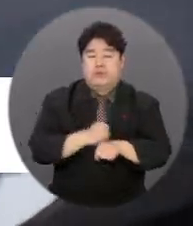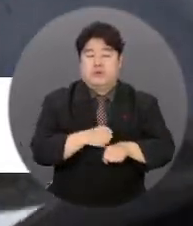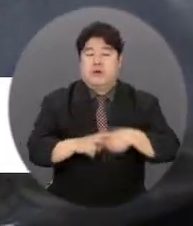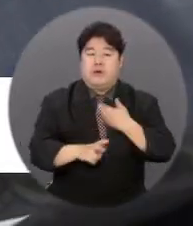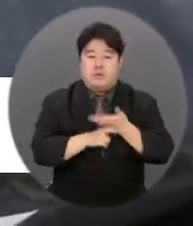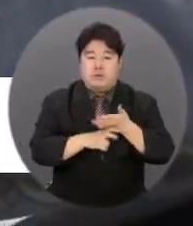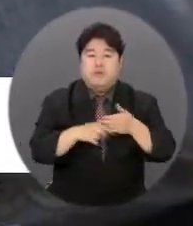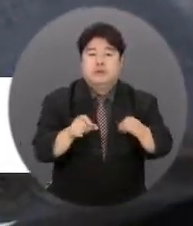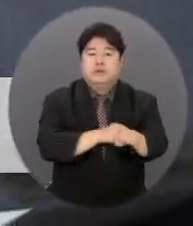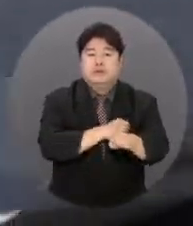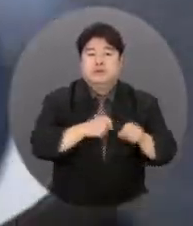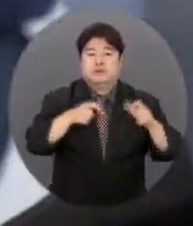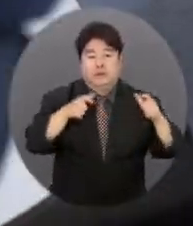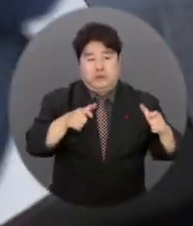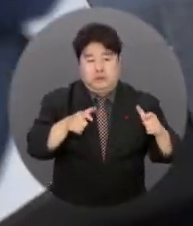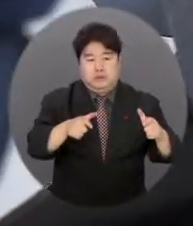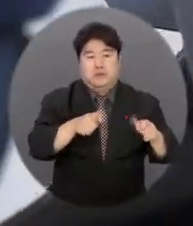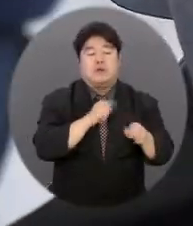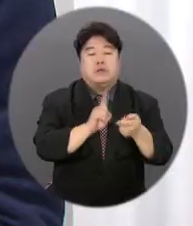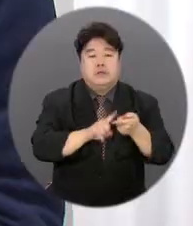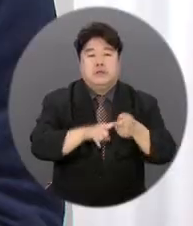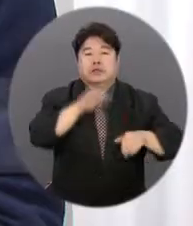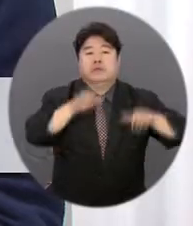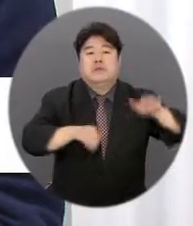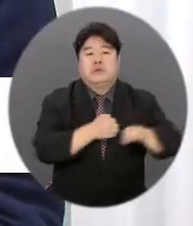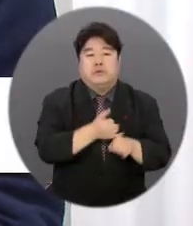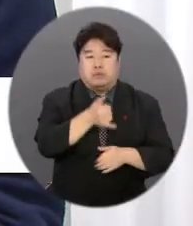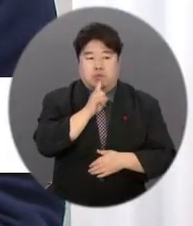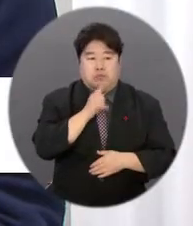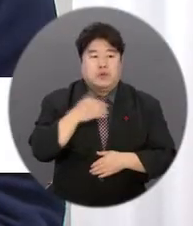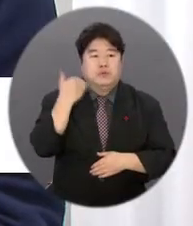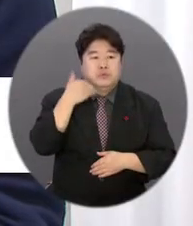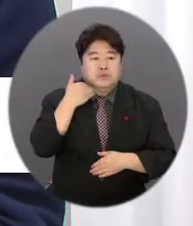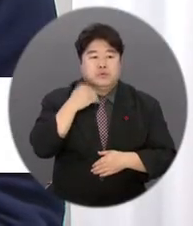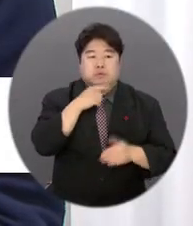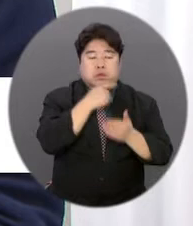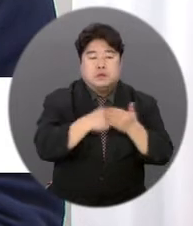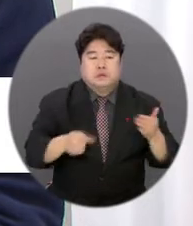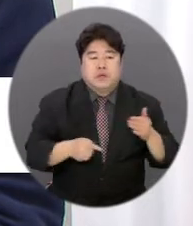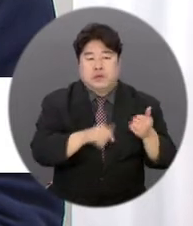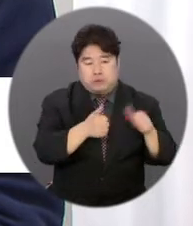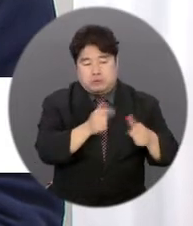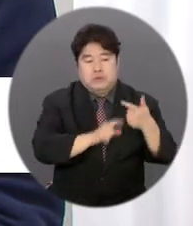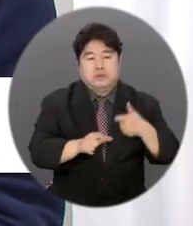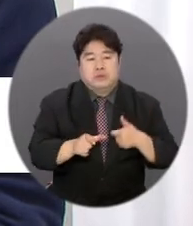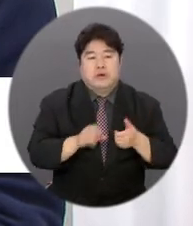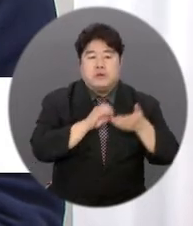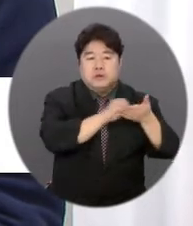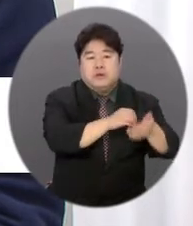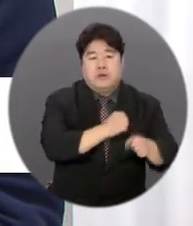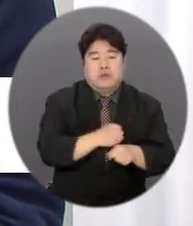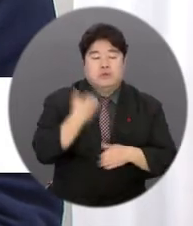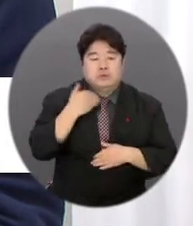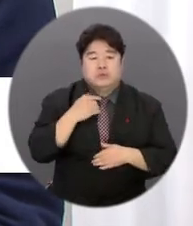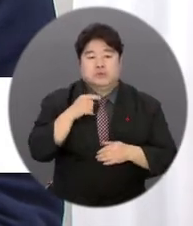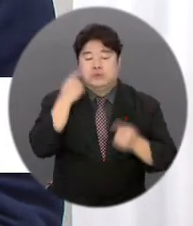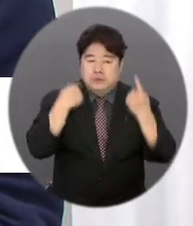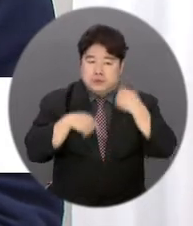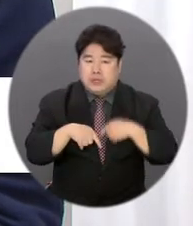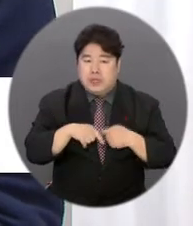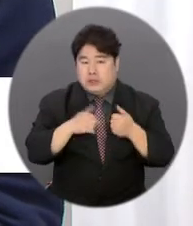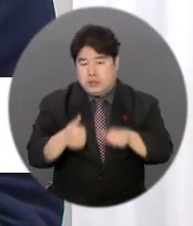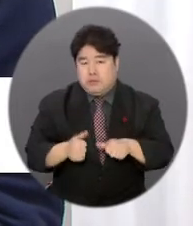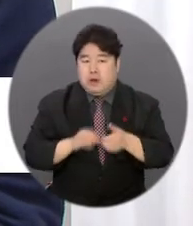특정 지역의 차별하고 있다고 주장합니다 부부는 석류 선망을 버 워든 2 노무현 섬유 선망을 업로드는